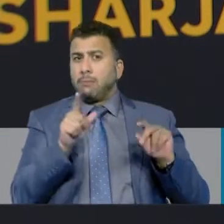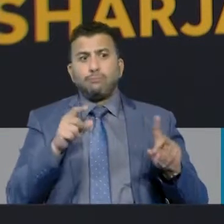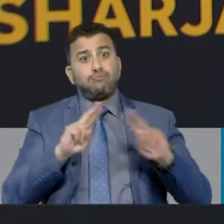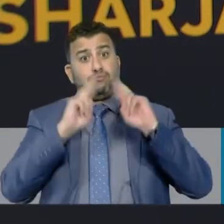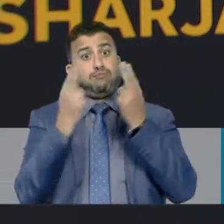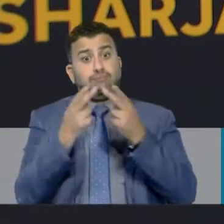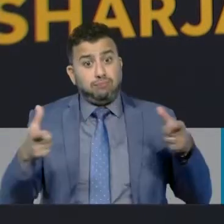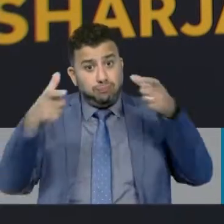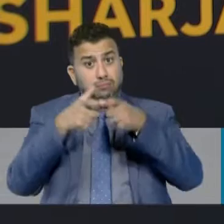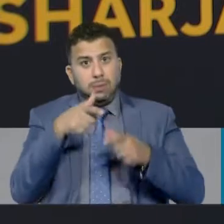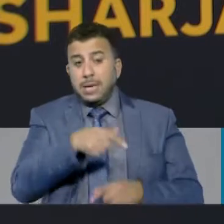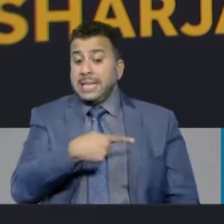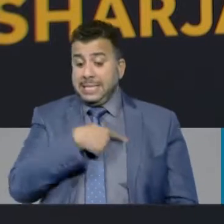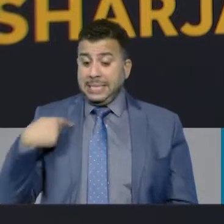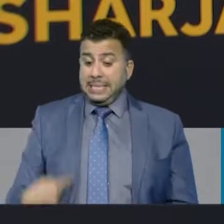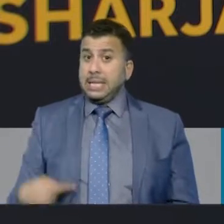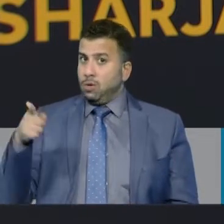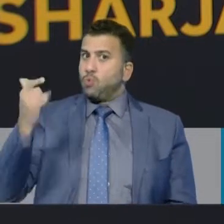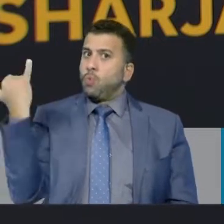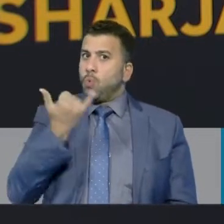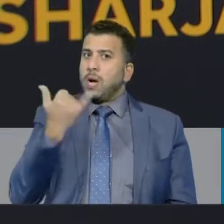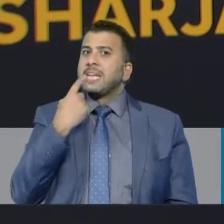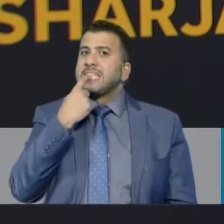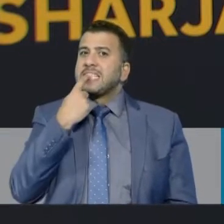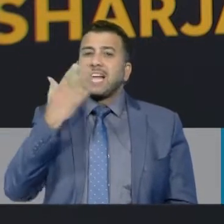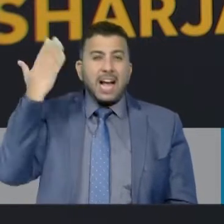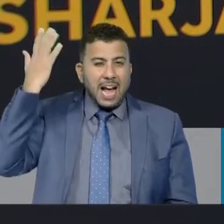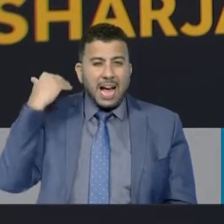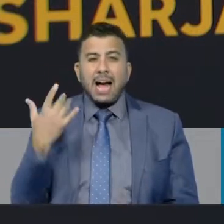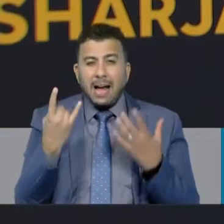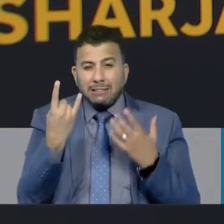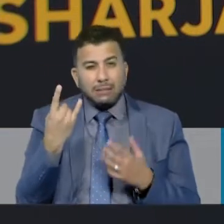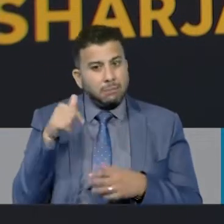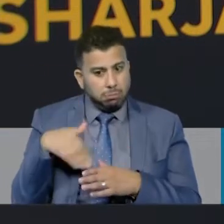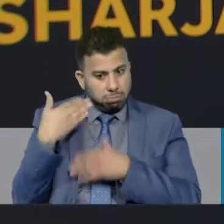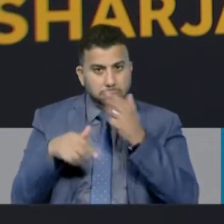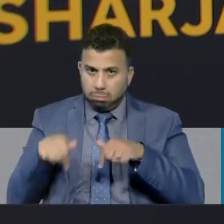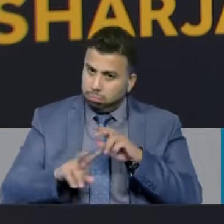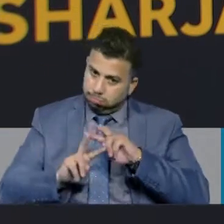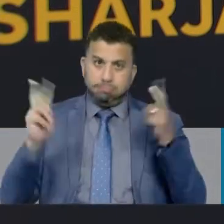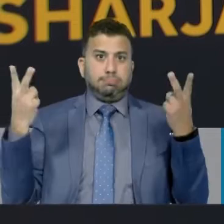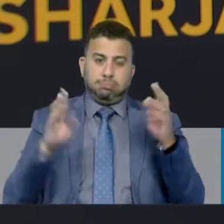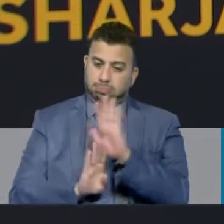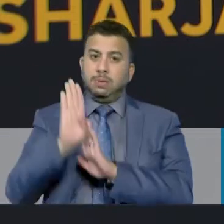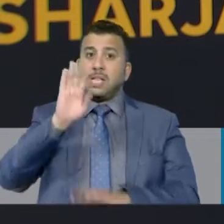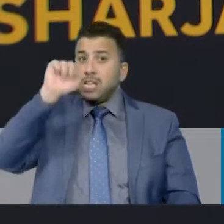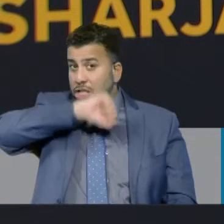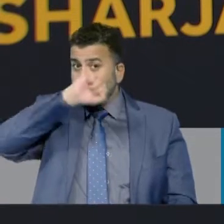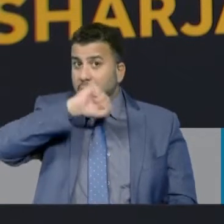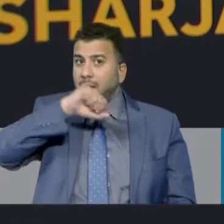الملتقيات. الصين اليوم لاعب كبير، الصين قبل 10 سنوات كانت تختلف عن ما هي اليوم، فأعتقد